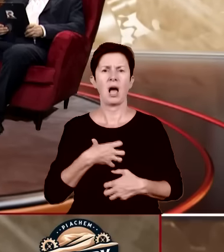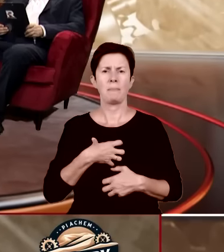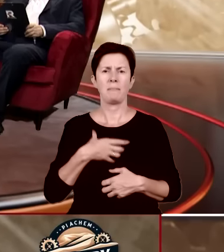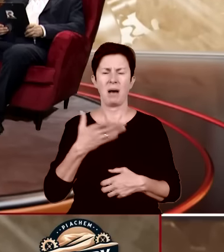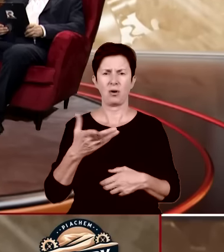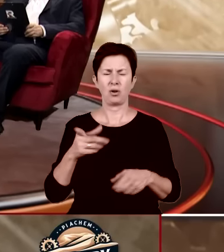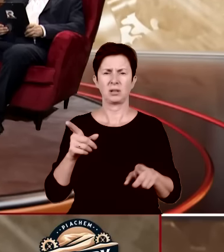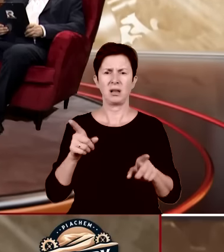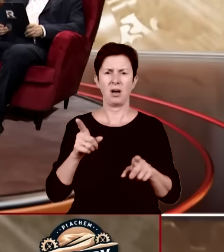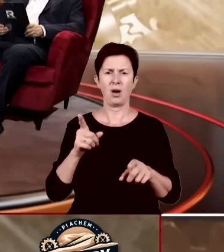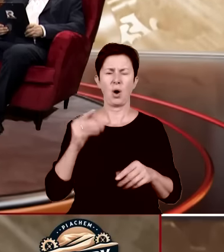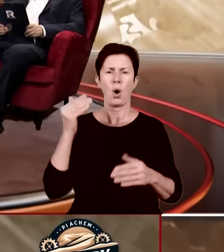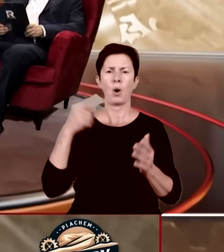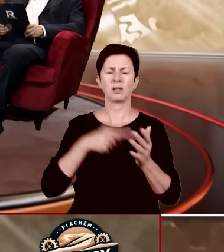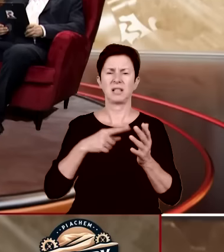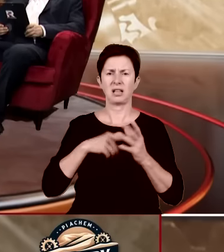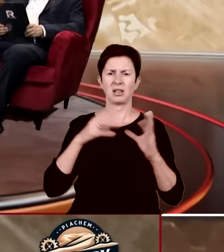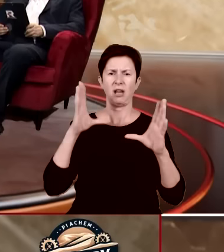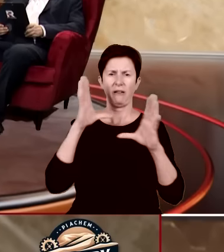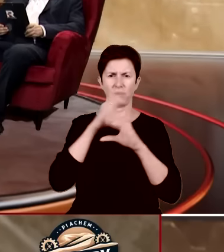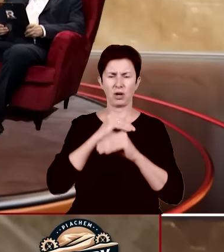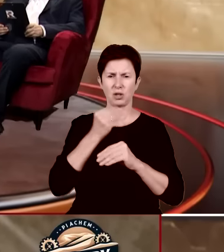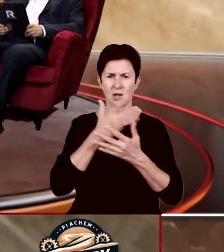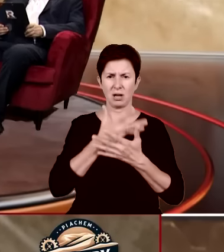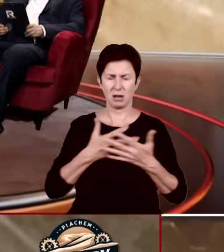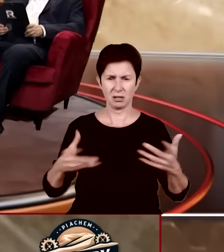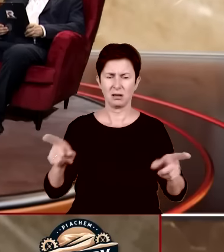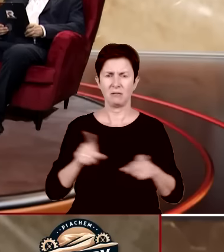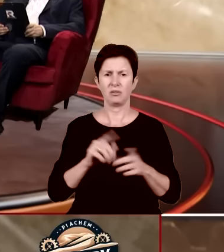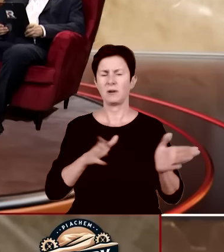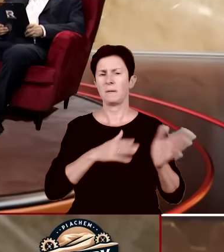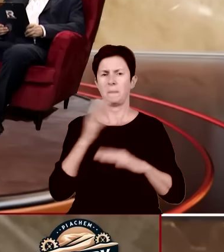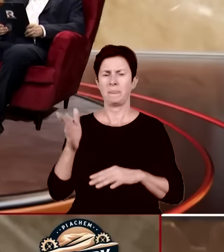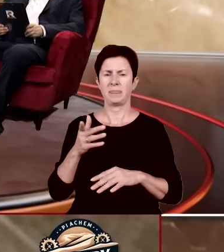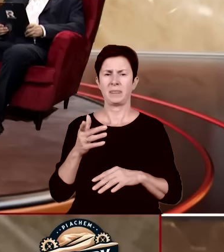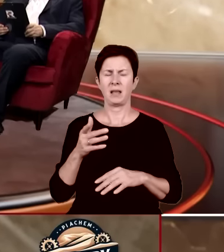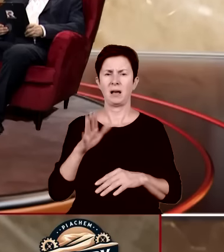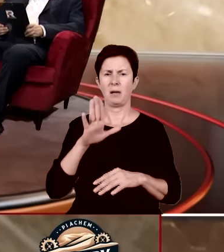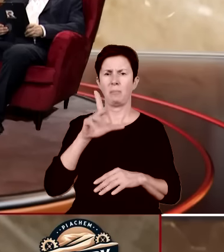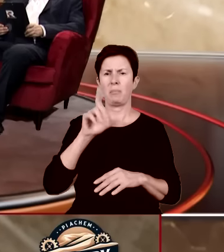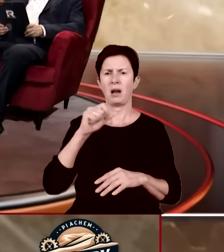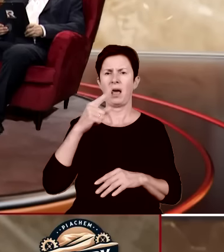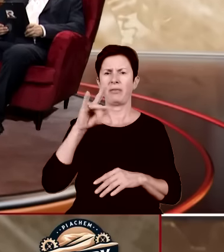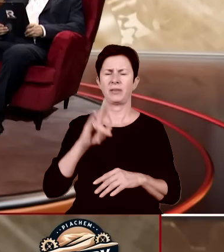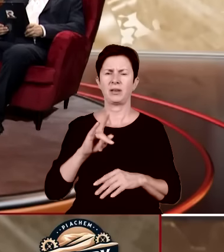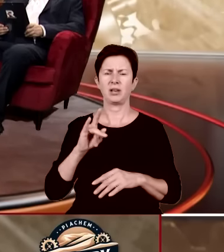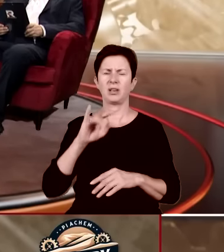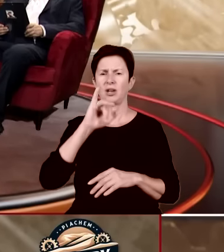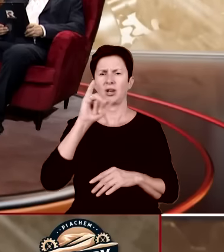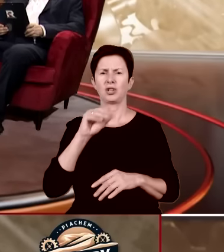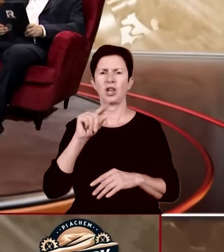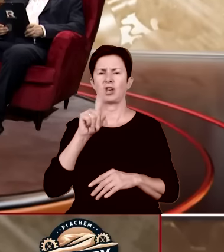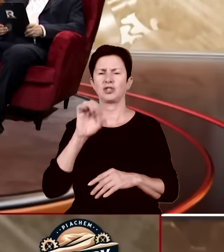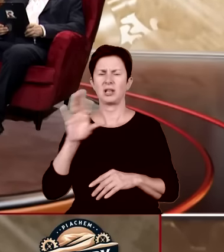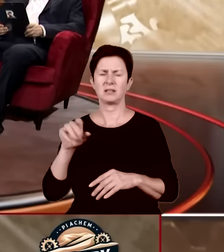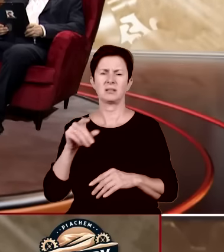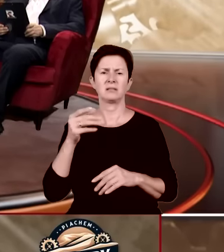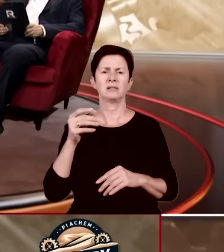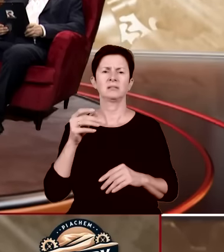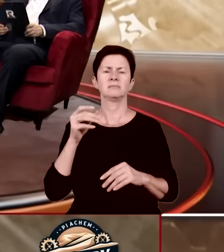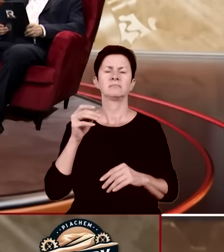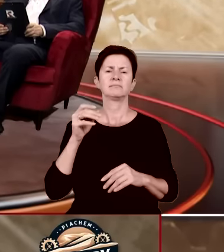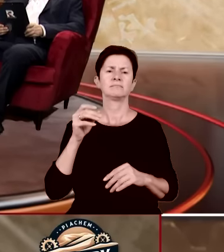jeszcze symbolika tego bladego jeźdźca, nie wiem, nawiązanie do jeźdźca apokalipsy. Więc tutaj tych nawiązań i